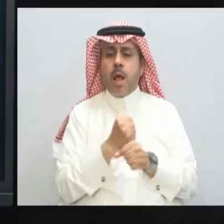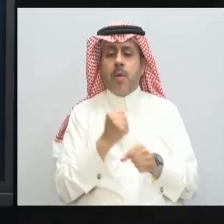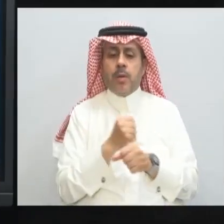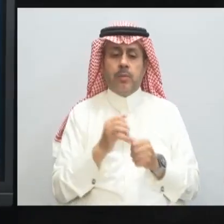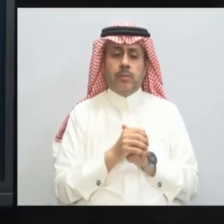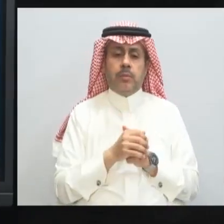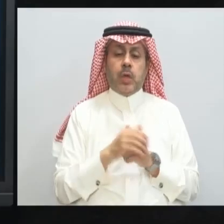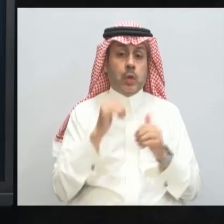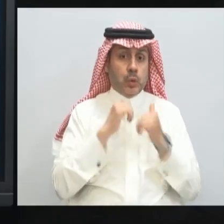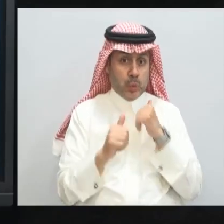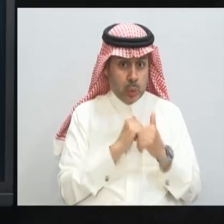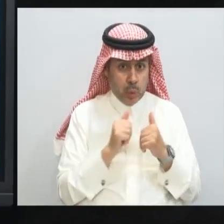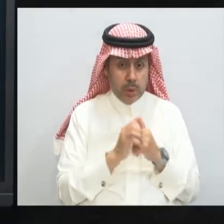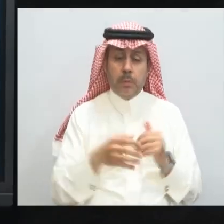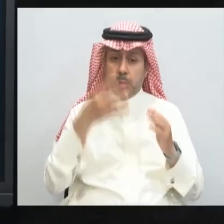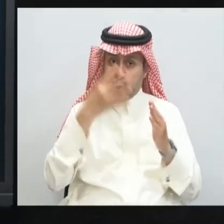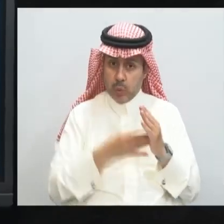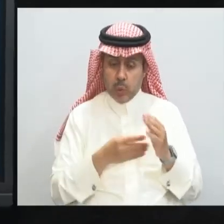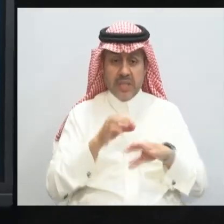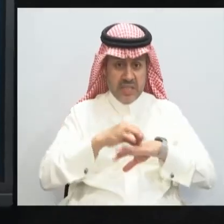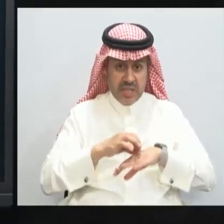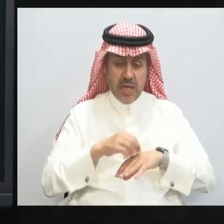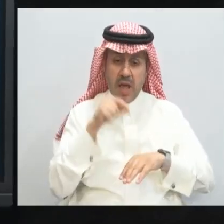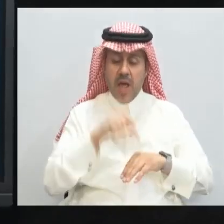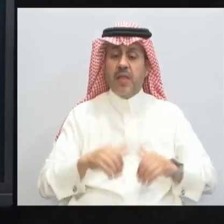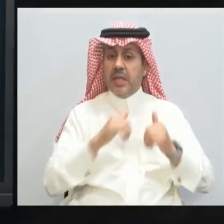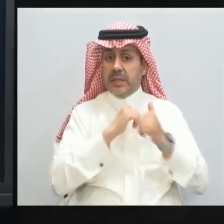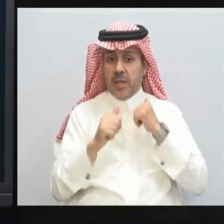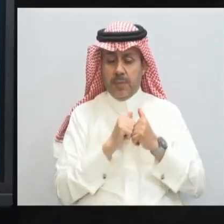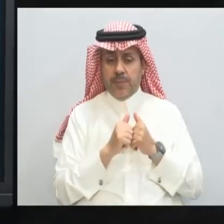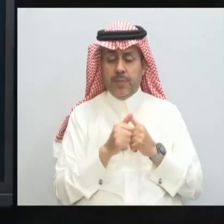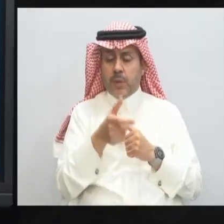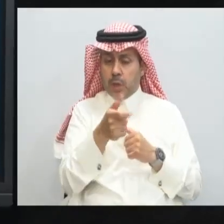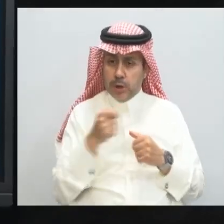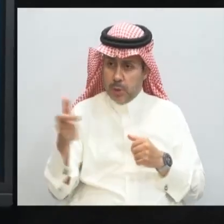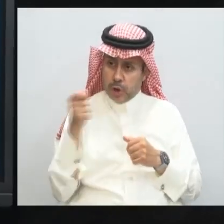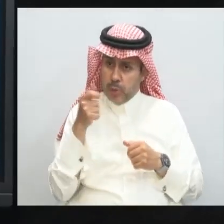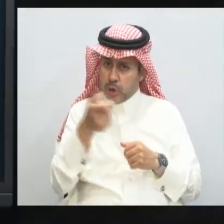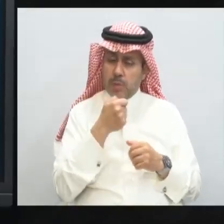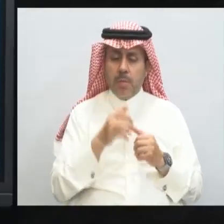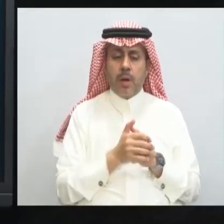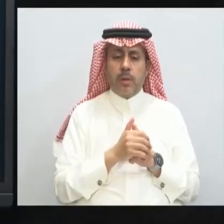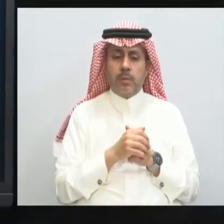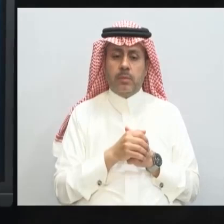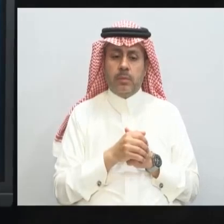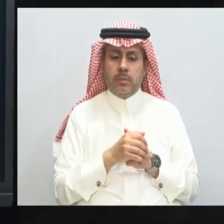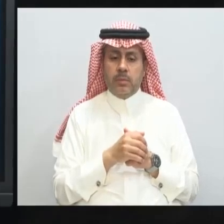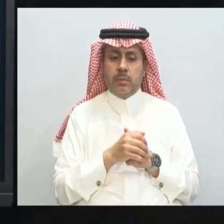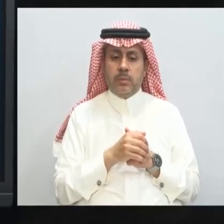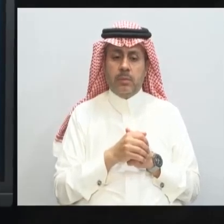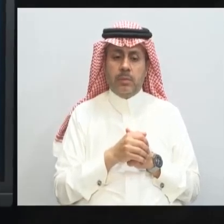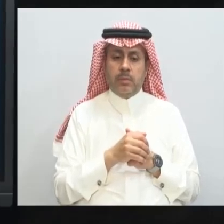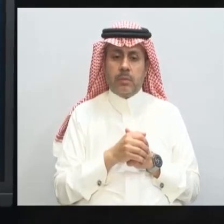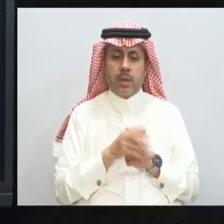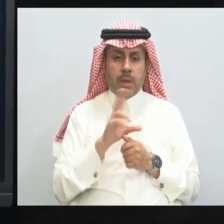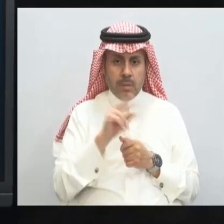الطرق المشروعه التي تجوز ان الانسان من خلال هذه الطريقه انه يحصل المال وياخذ المال من يستطيع ان